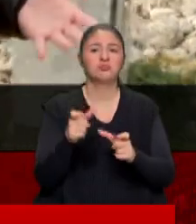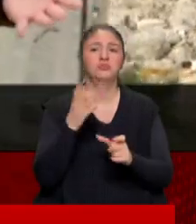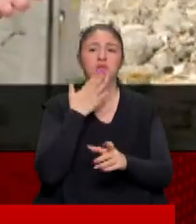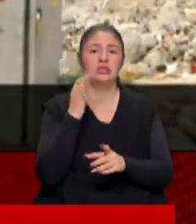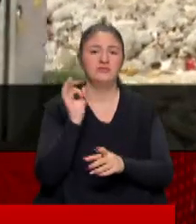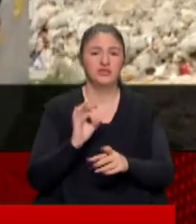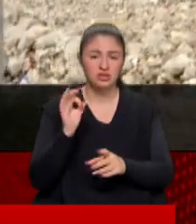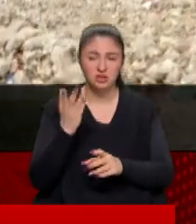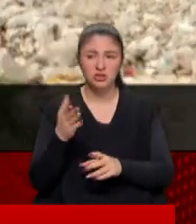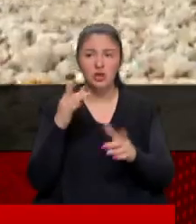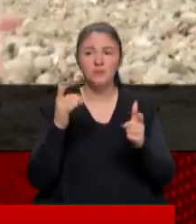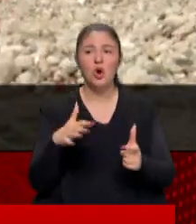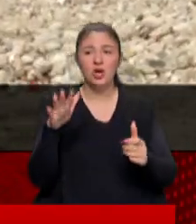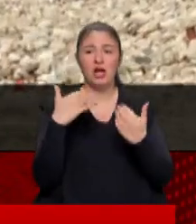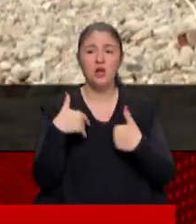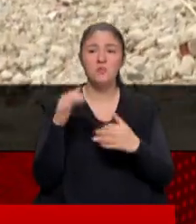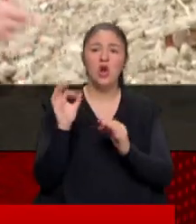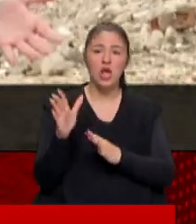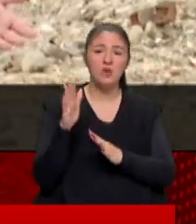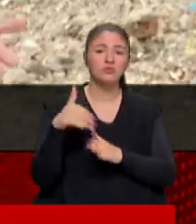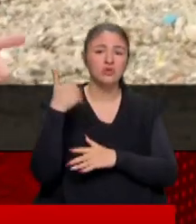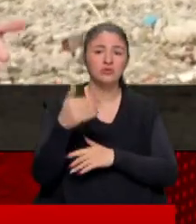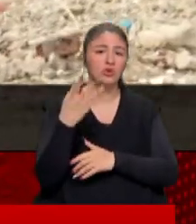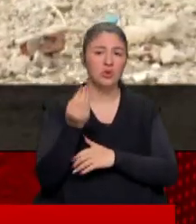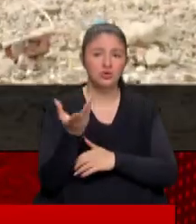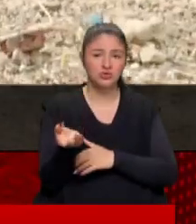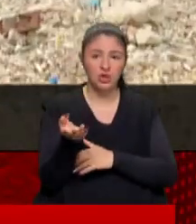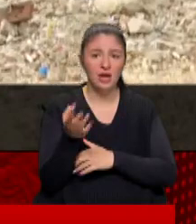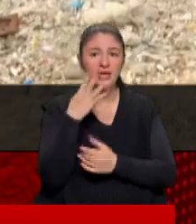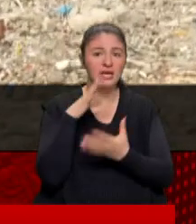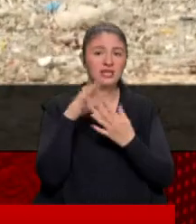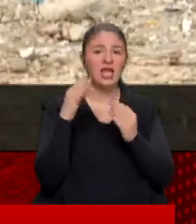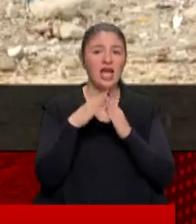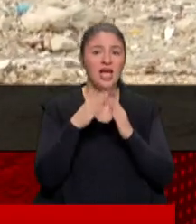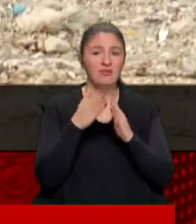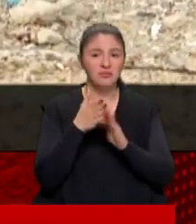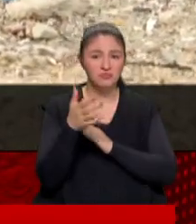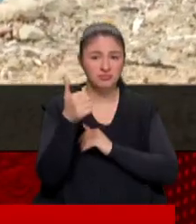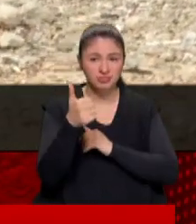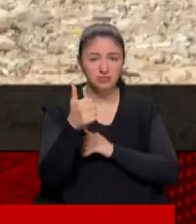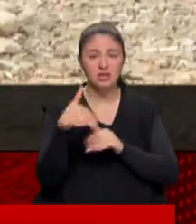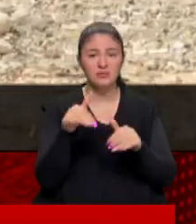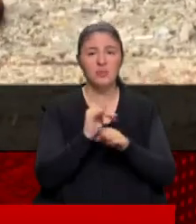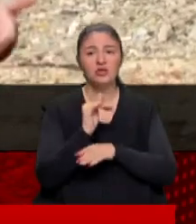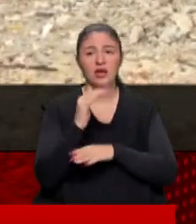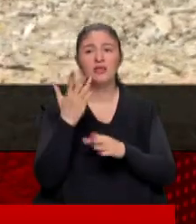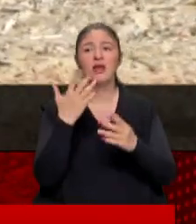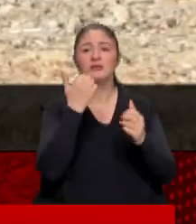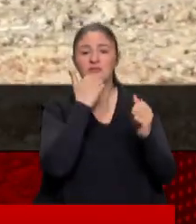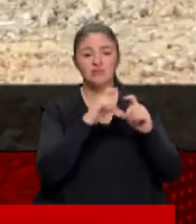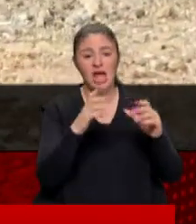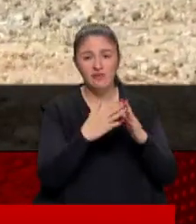değil. İşte bölgede durum böyle. Bundan sonra ne olacak? İnsanlar evlerine kavuşabilecek mi? Depremzedeler